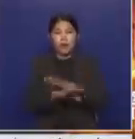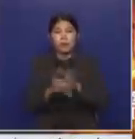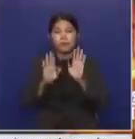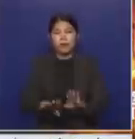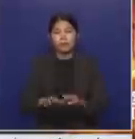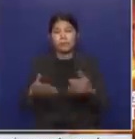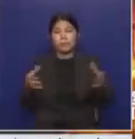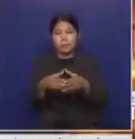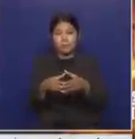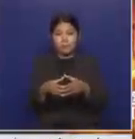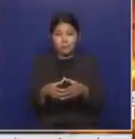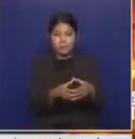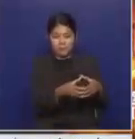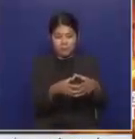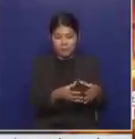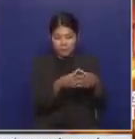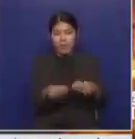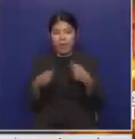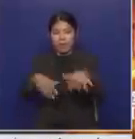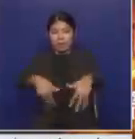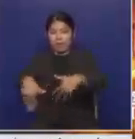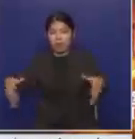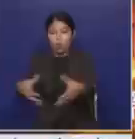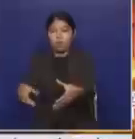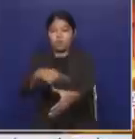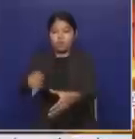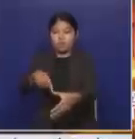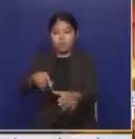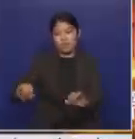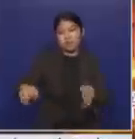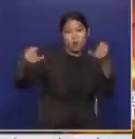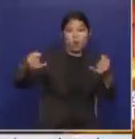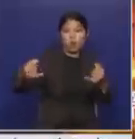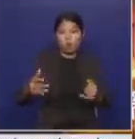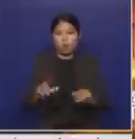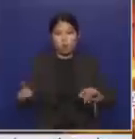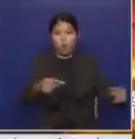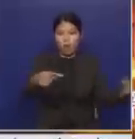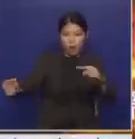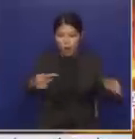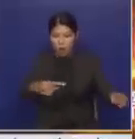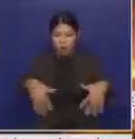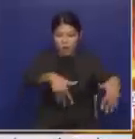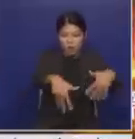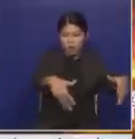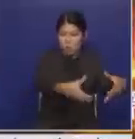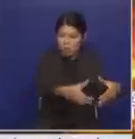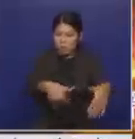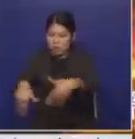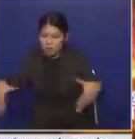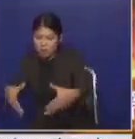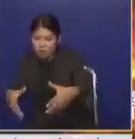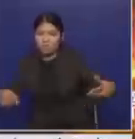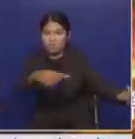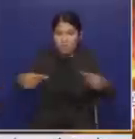คือสร้างปีศาจและยัดเยียดให้ประชาชนกลุ่มหนึ่งเป็นศัตรูจากนั้นก็ปลุกปั่นให้ประชาชนเกลียดชังกันจงใจสร้าง